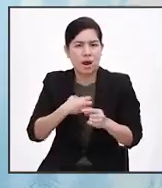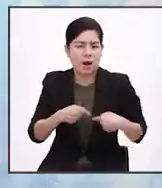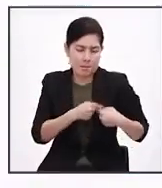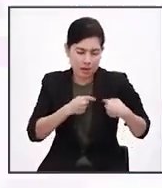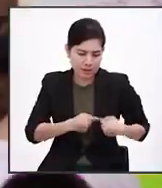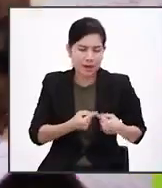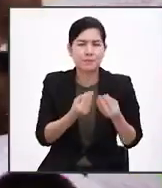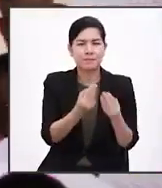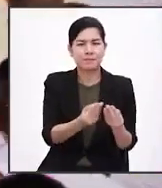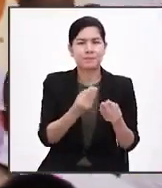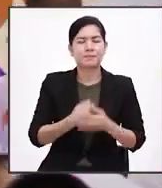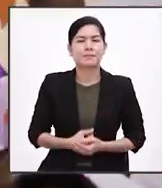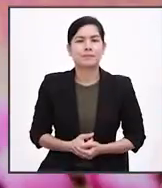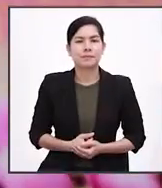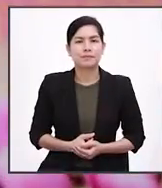อยู่